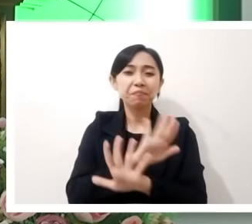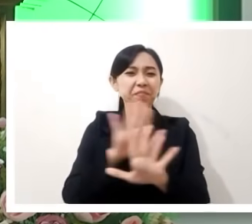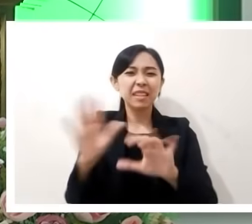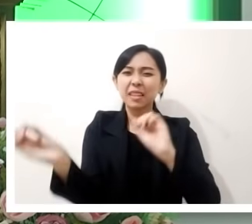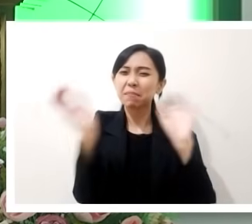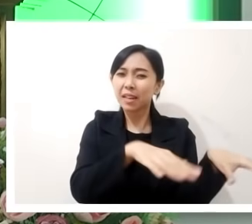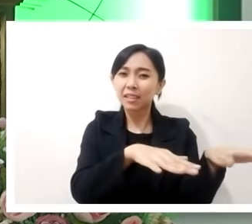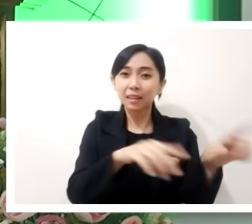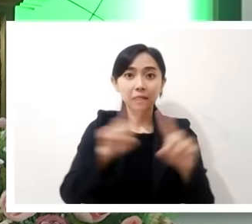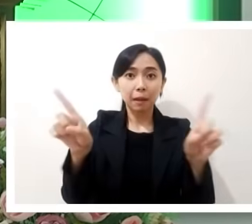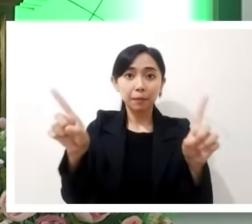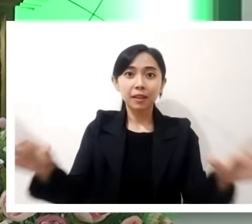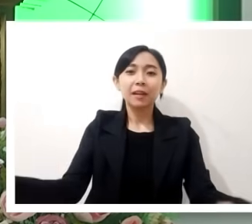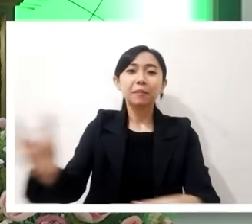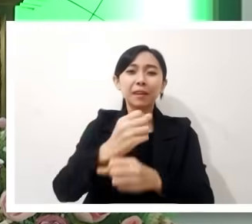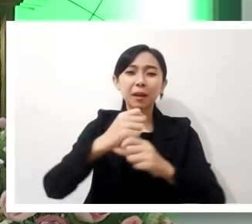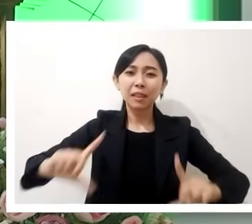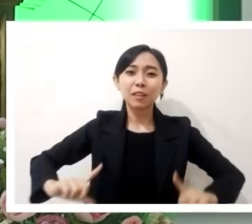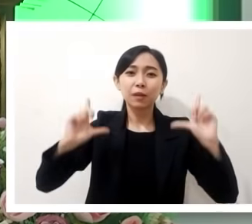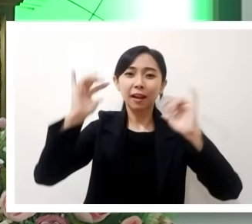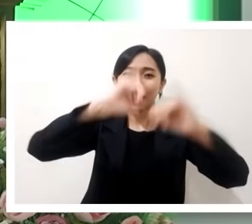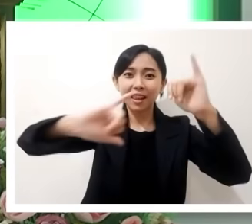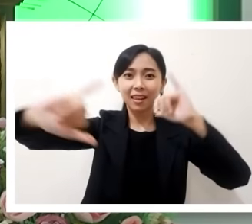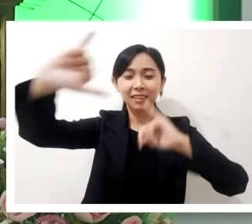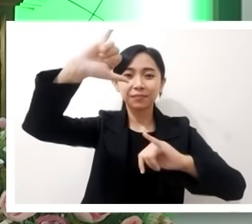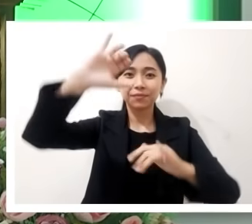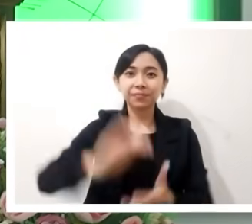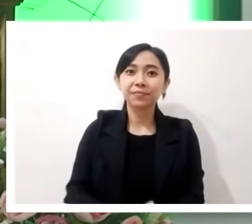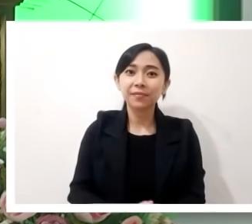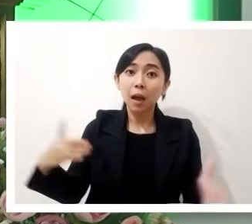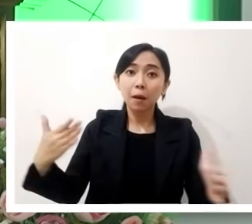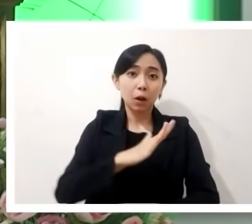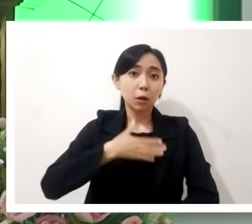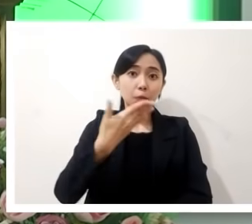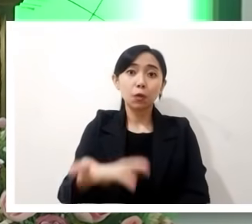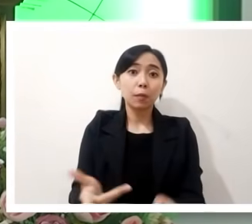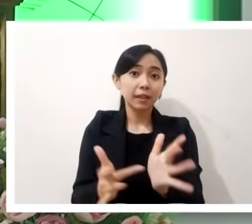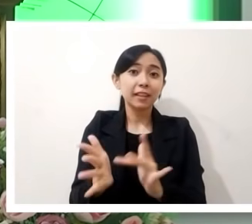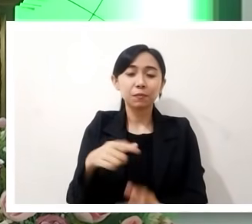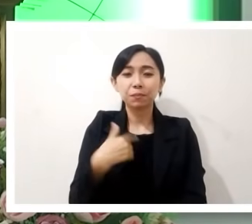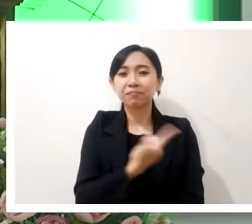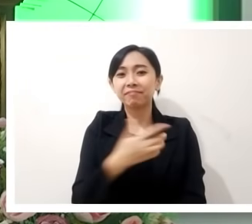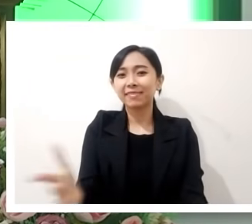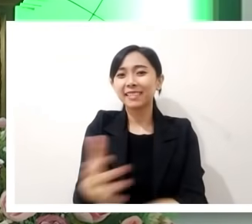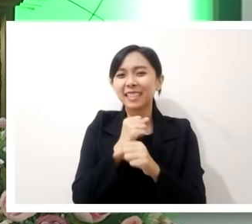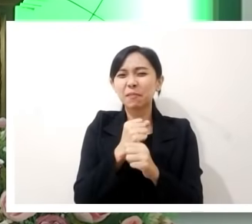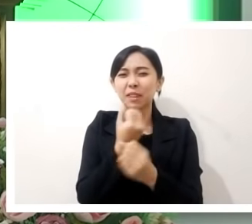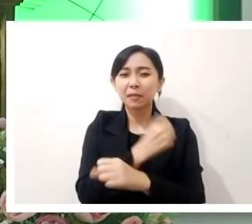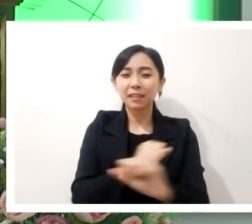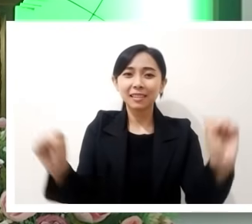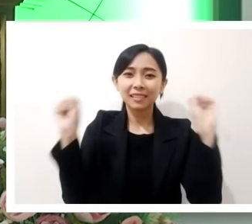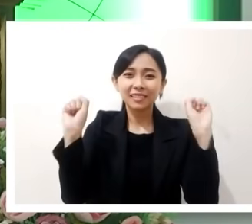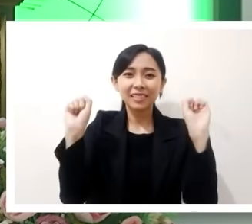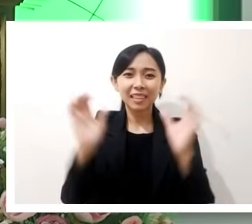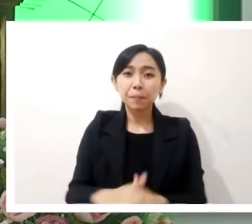melainkan beroleh hidup yang kekal. Melalui pengorbanan Kristus, kita mendapatkan keselamatan dan hidup